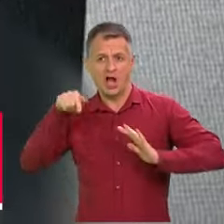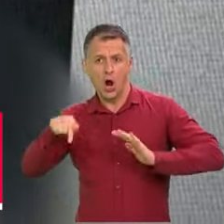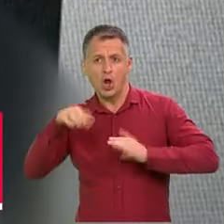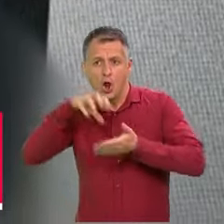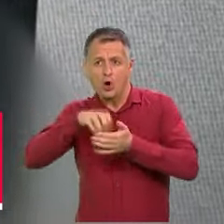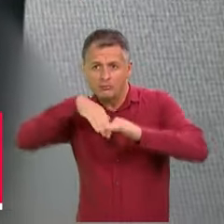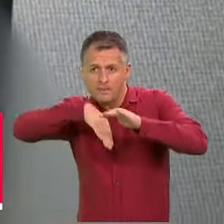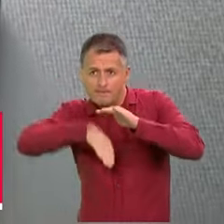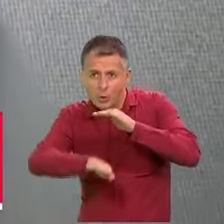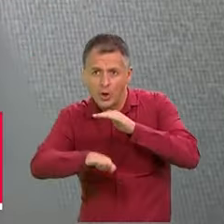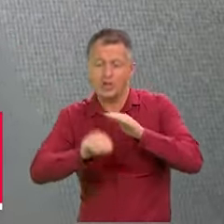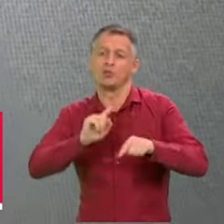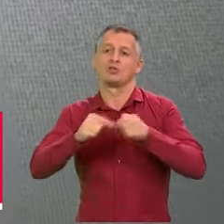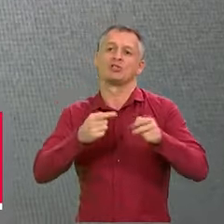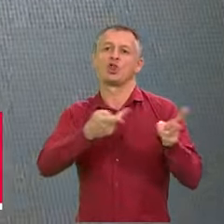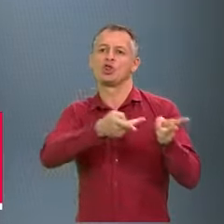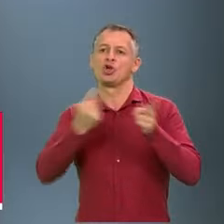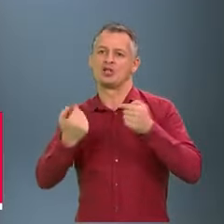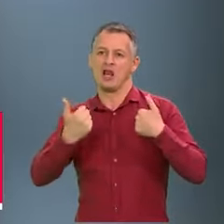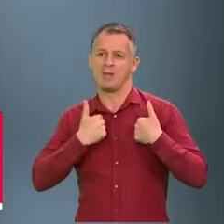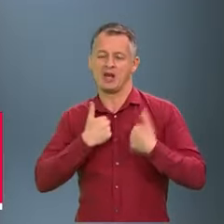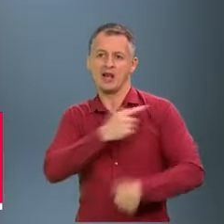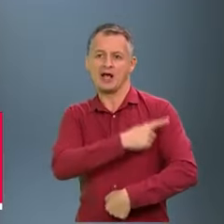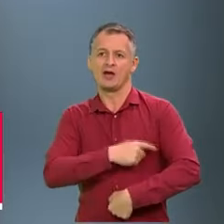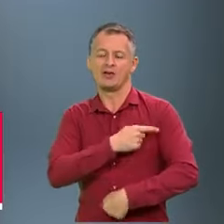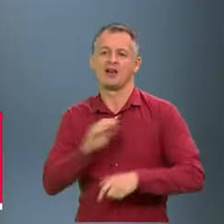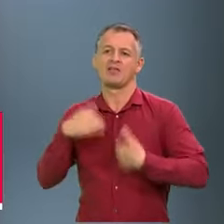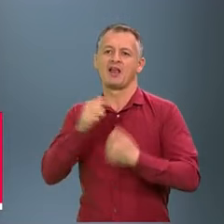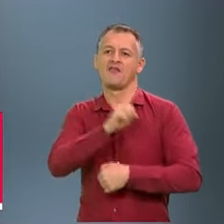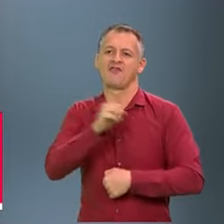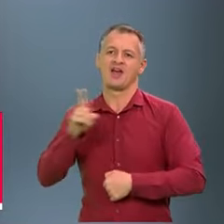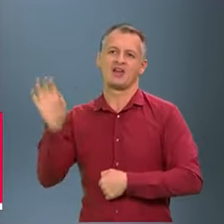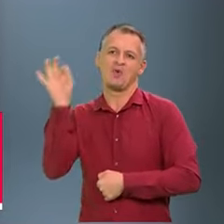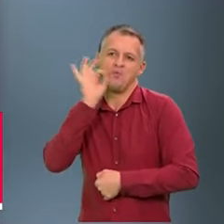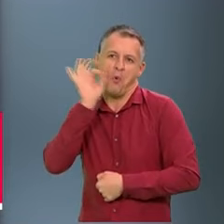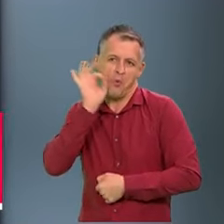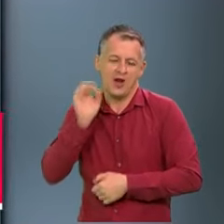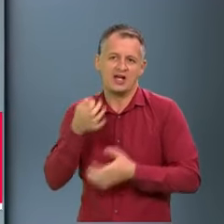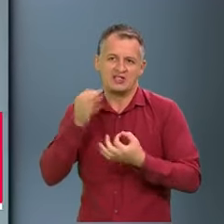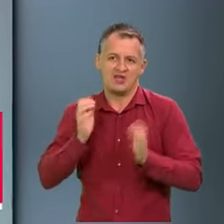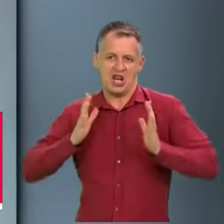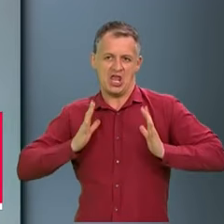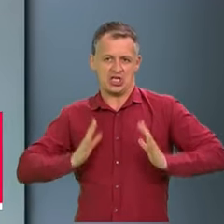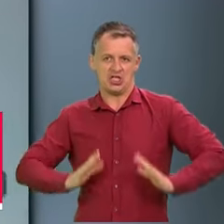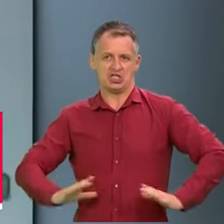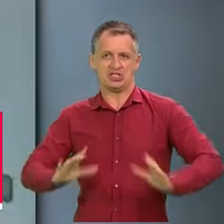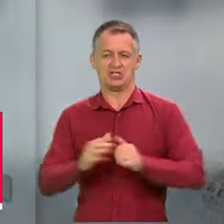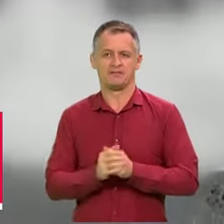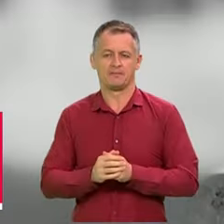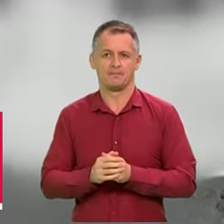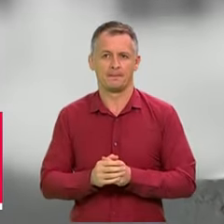după aceea s-au întors la mine în clinică și i-am dat câte o bombană la fiecare ce ca să fie liniștiți, ca să fie